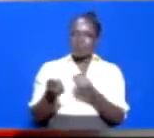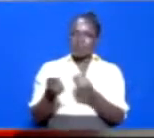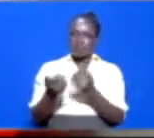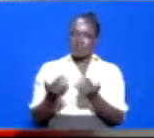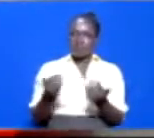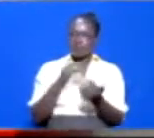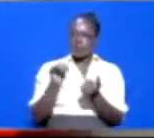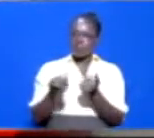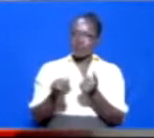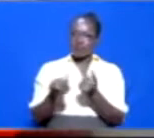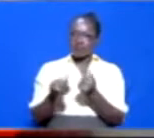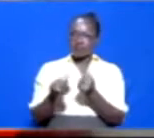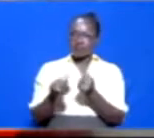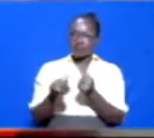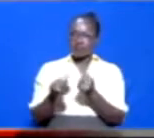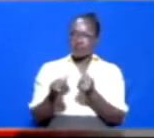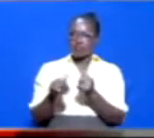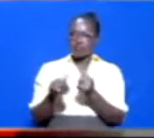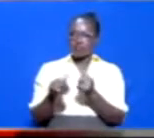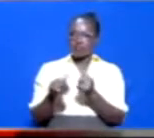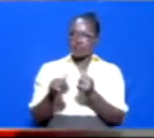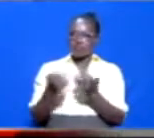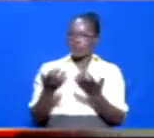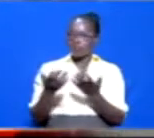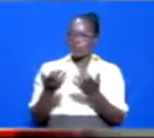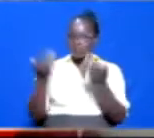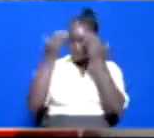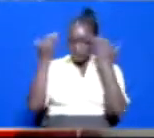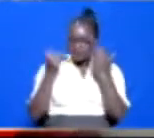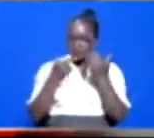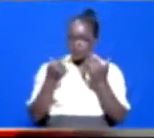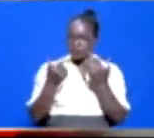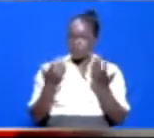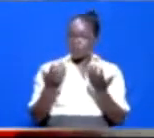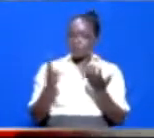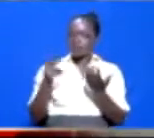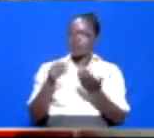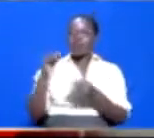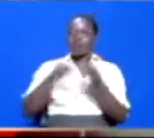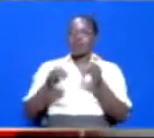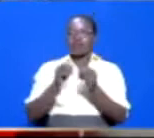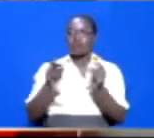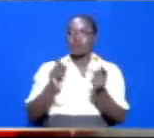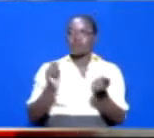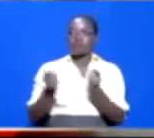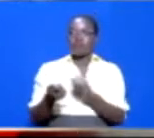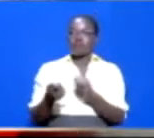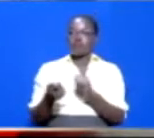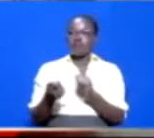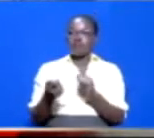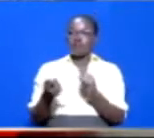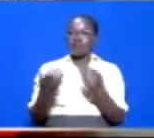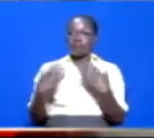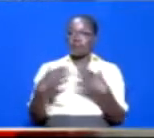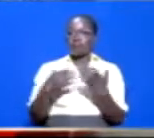labda koti iseme kwamba hiyo uchaguzi ya pili iko sawa. Na hizo marekebisho watu walipeleka